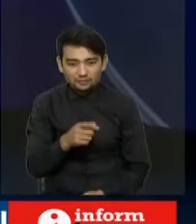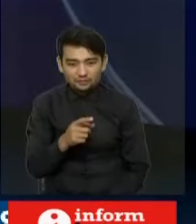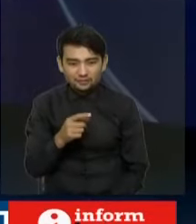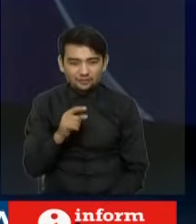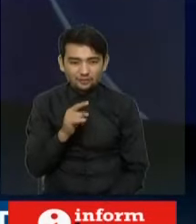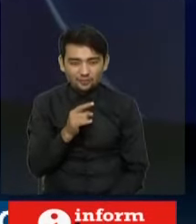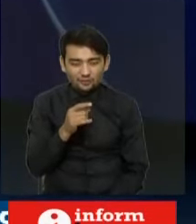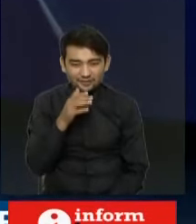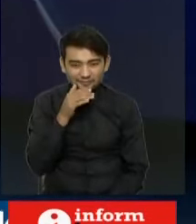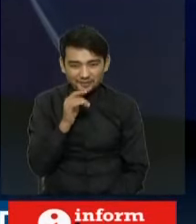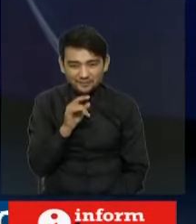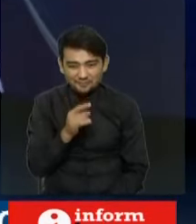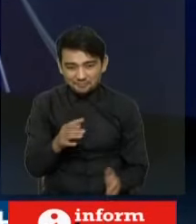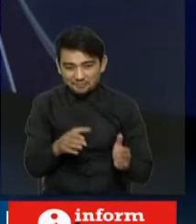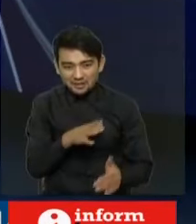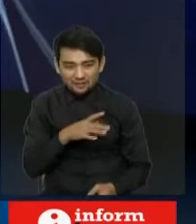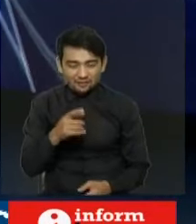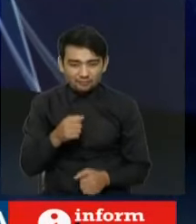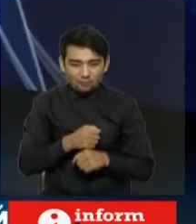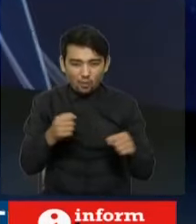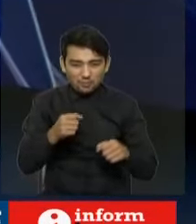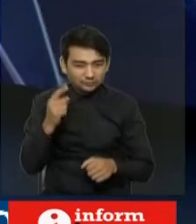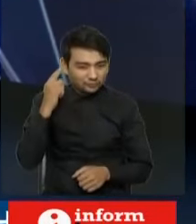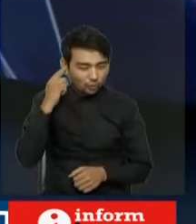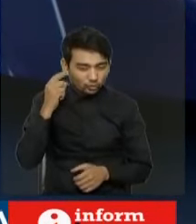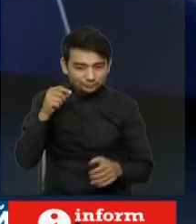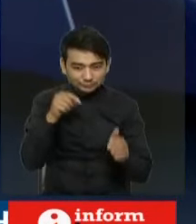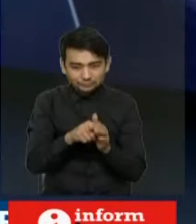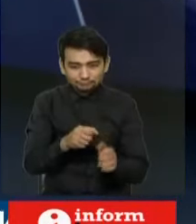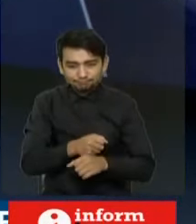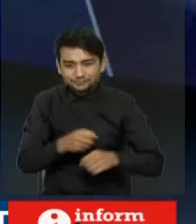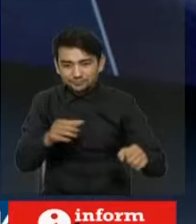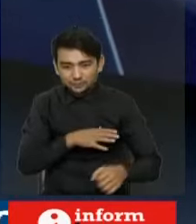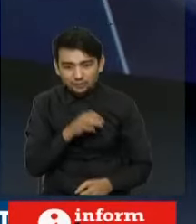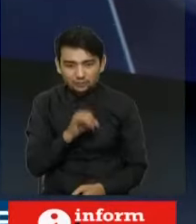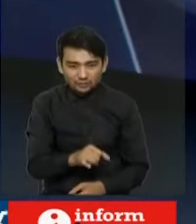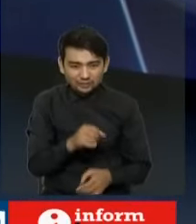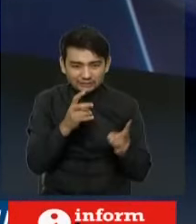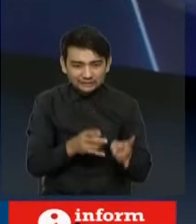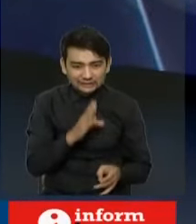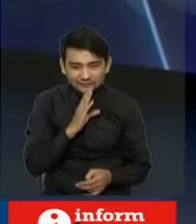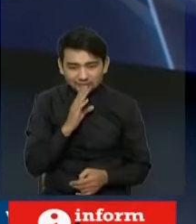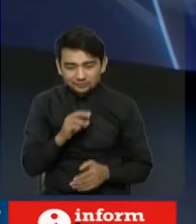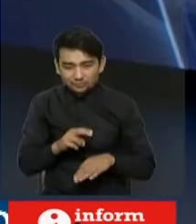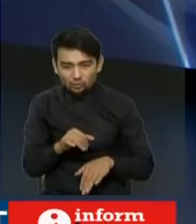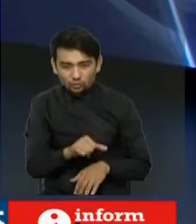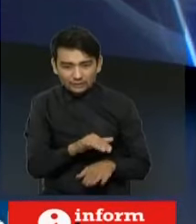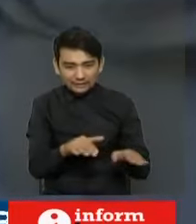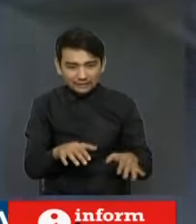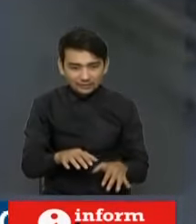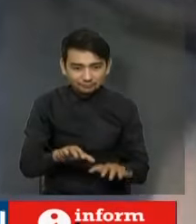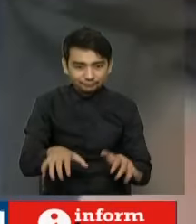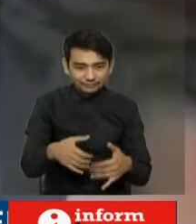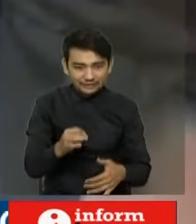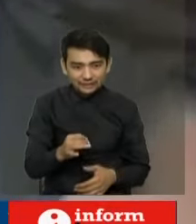ухо бездомному щенку и взорвал. Израненную собаку у толпы детей отбила девочка и вызвала полицию.